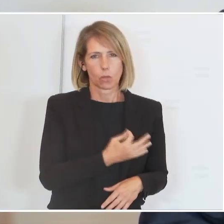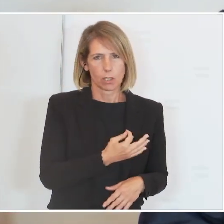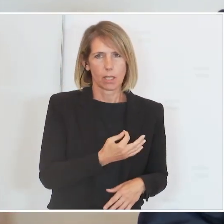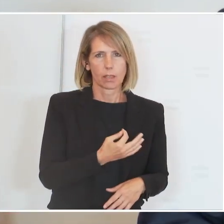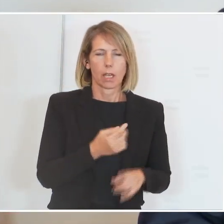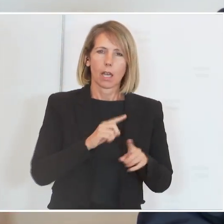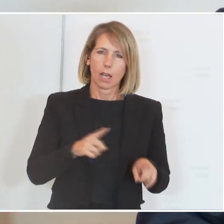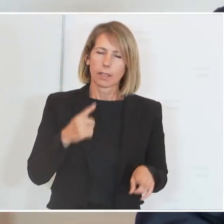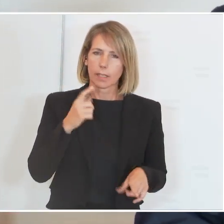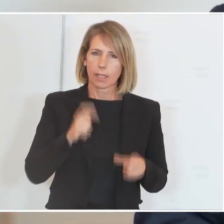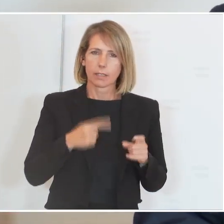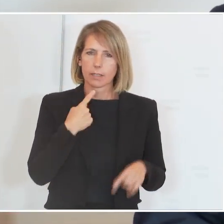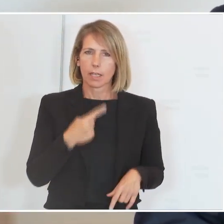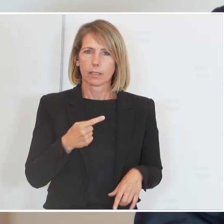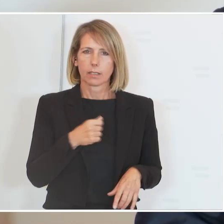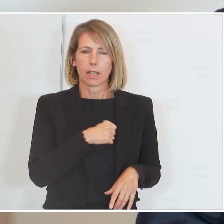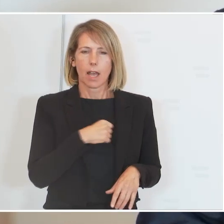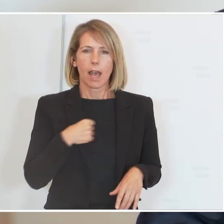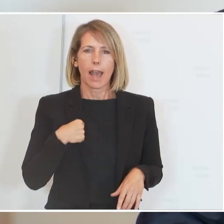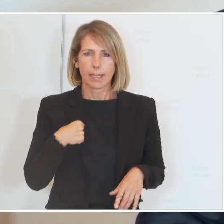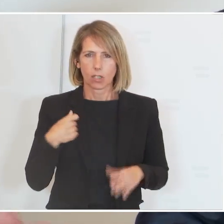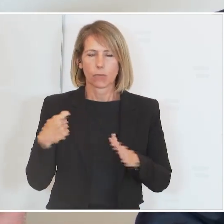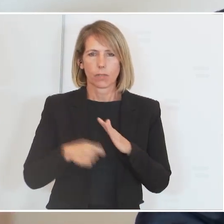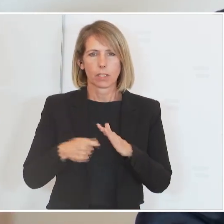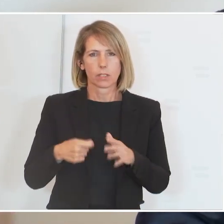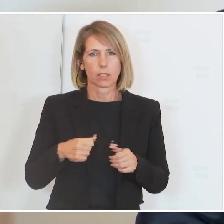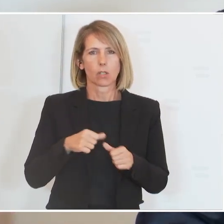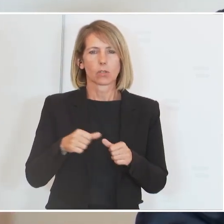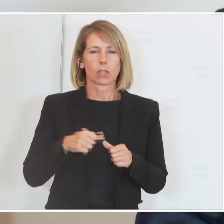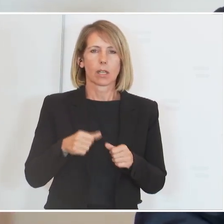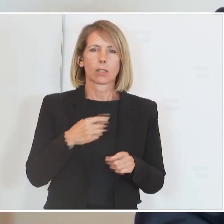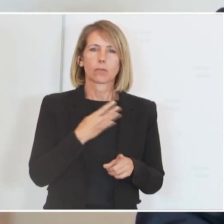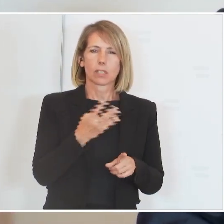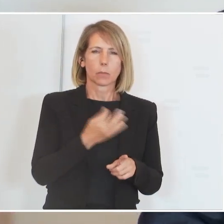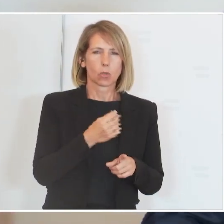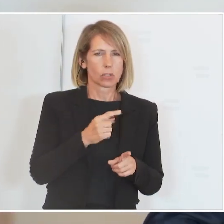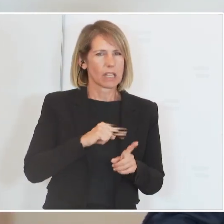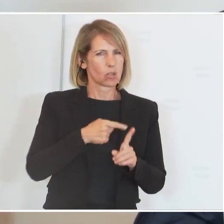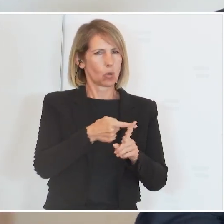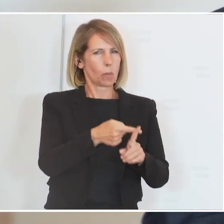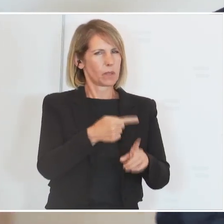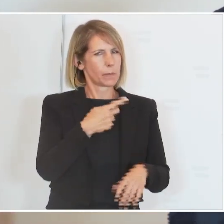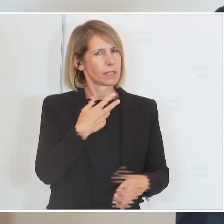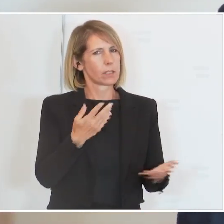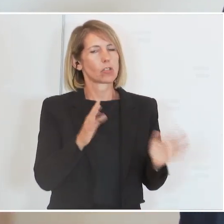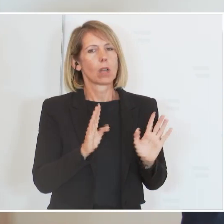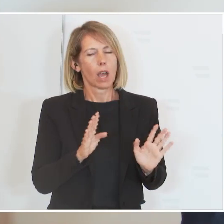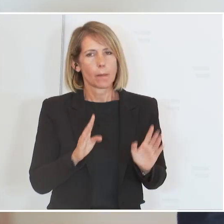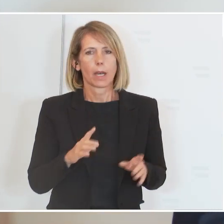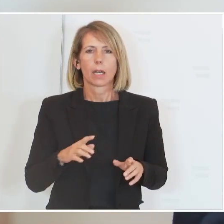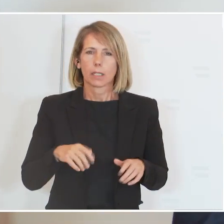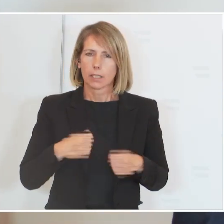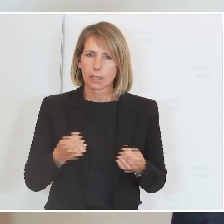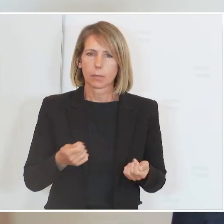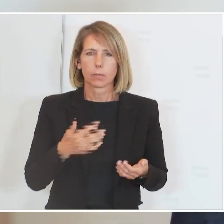das ein Eigenfinanzierungsgrad von 40% sieht. Das ist vielleicht etwas zu optimistisch angesetzt. Aber es gibt einen großen Grad